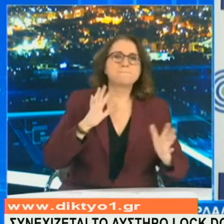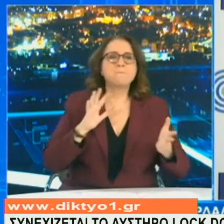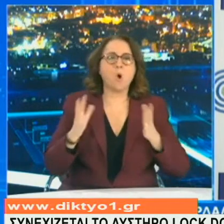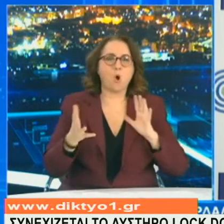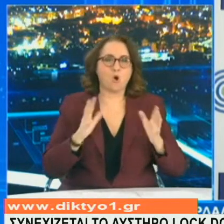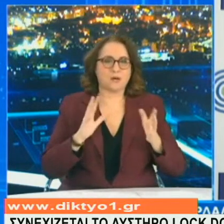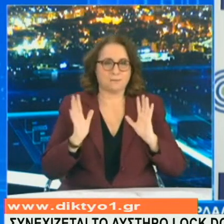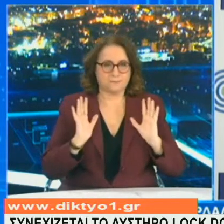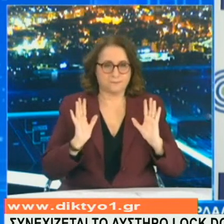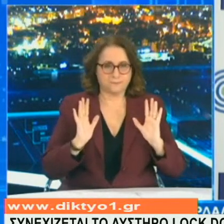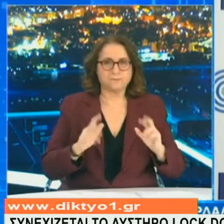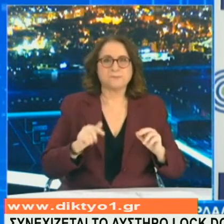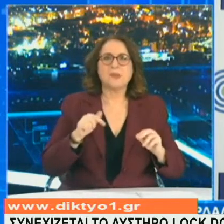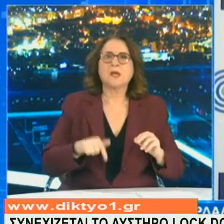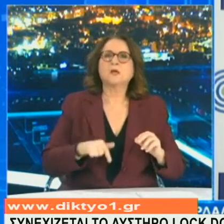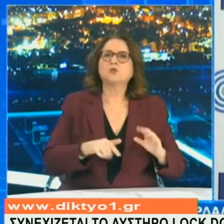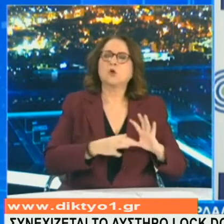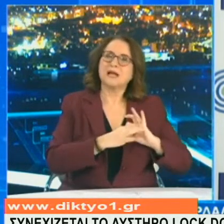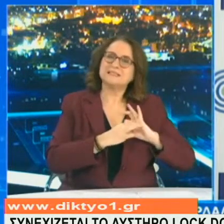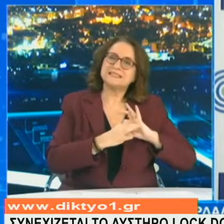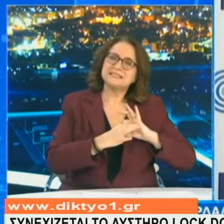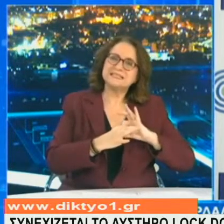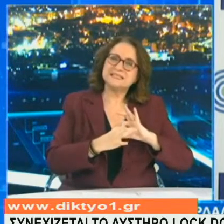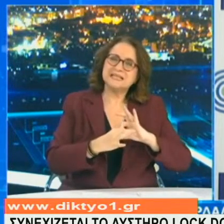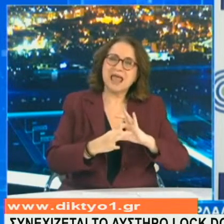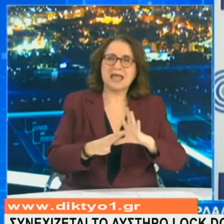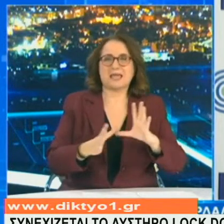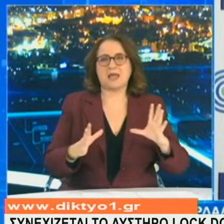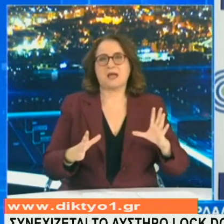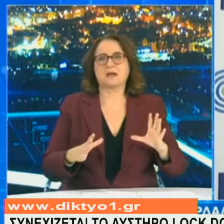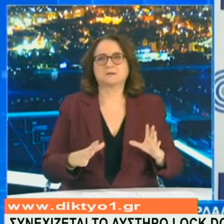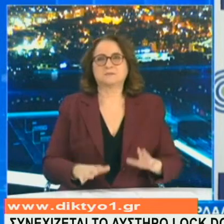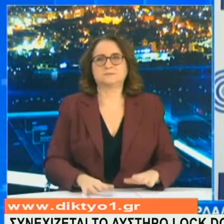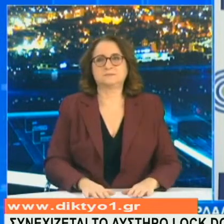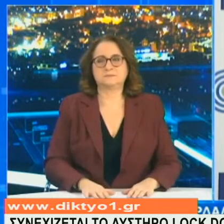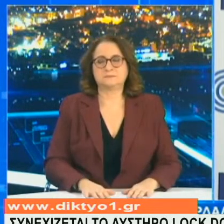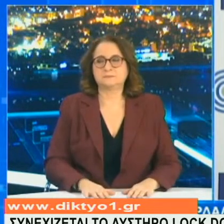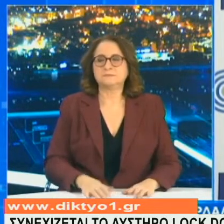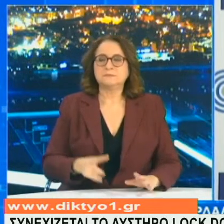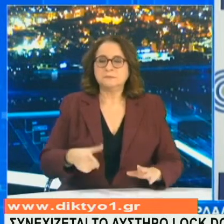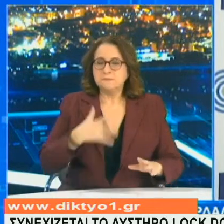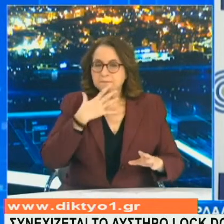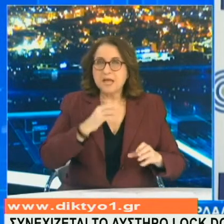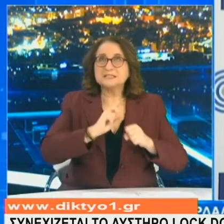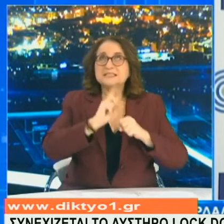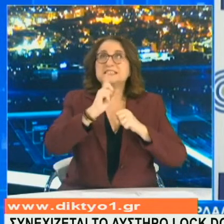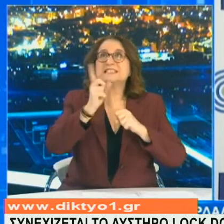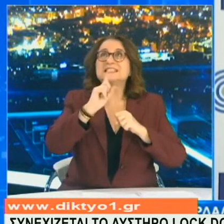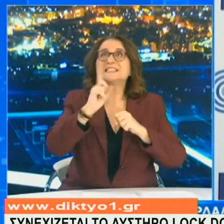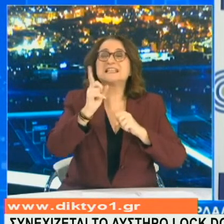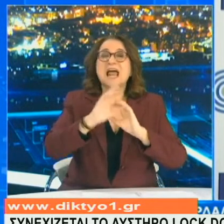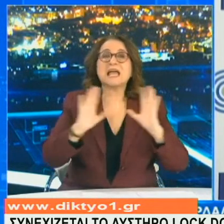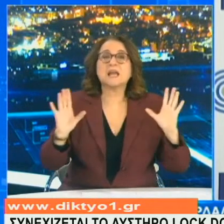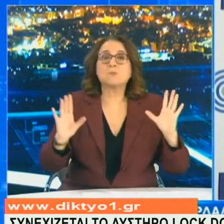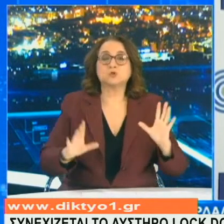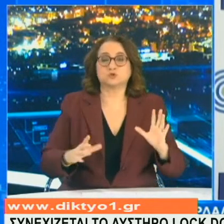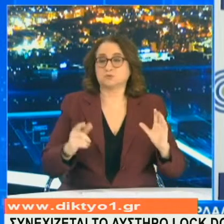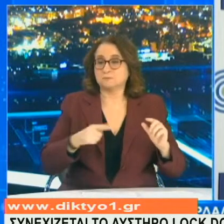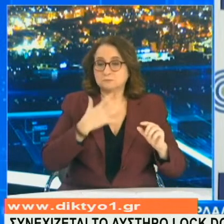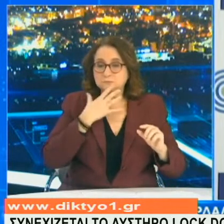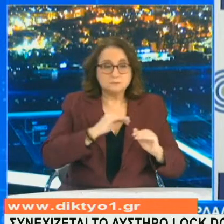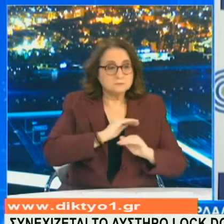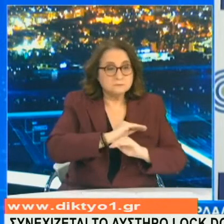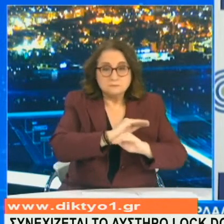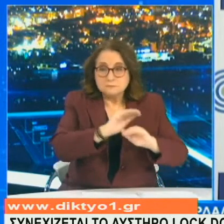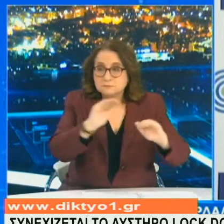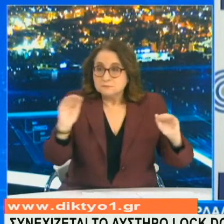παραμένουμε με τους ελεγκτικούς μηχανισμούς σε πλήρη συναγερμό και εγρήγορση, έτσι